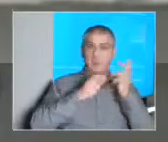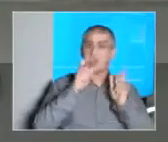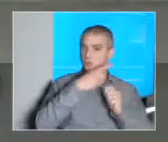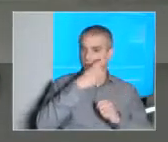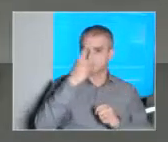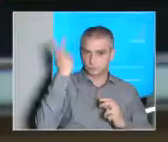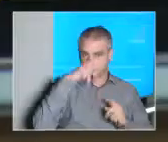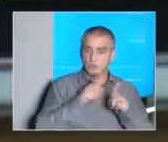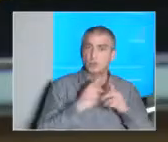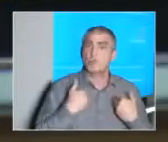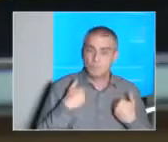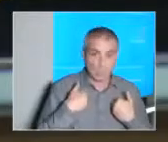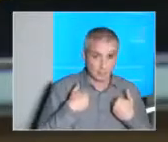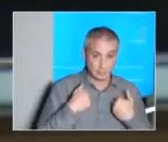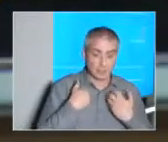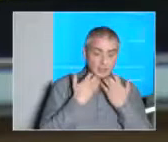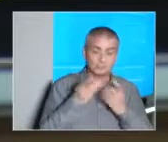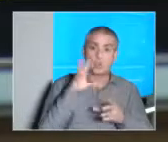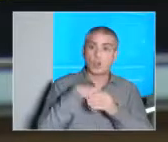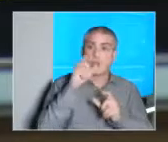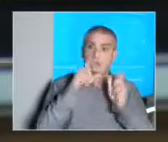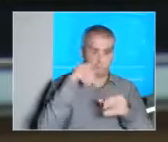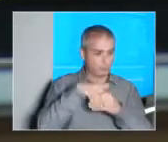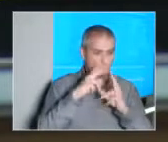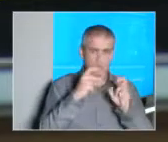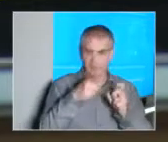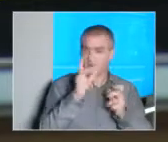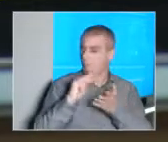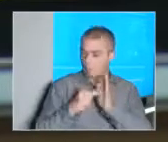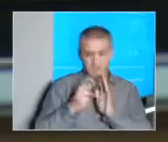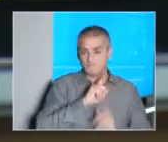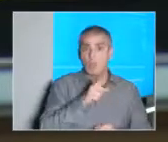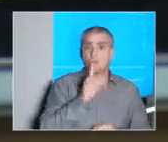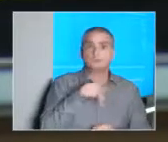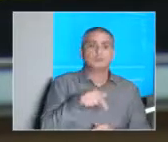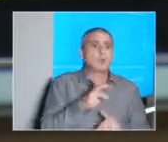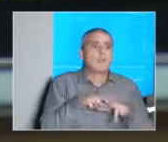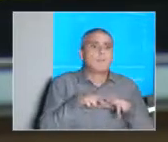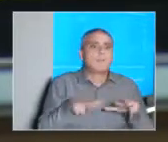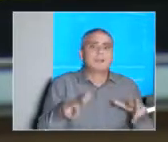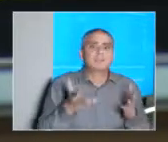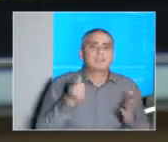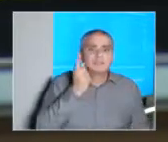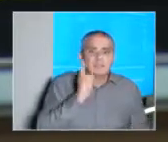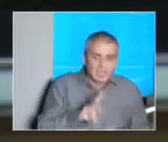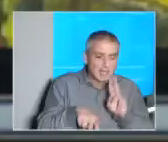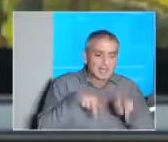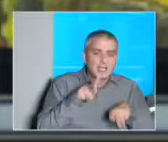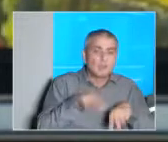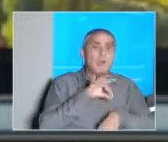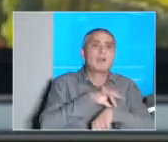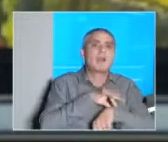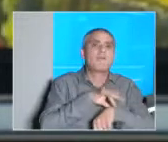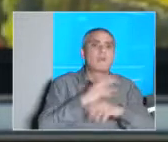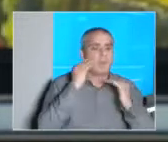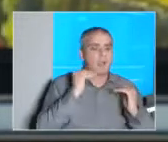שהבינו כמוני, אחרי שהסברנו להם, כולל תושבים מתוך העיר, פוליטיים ושאינם פוליטיים, שיש כאן מצב שמצריך טיפולים